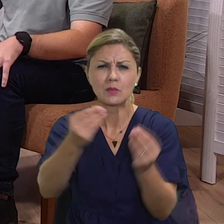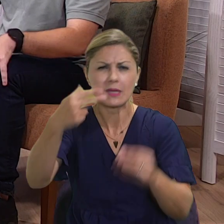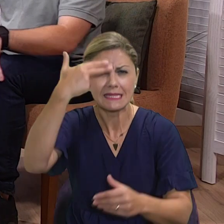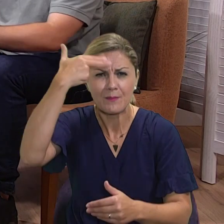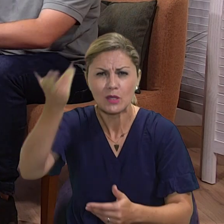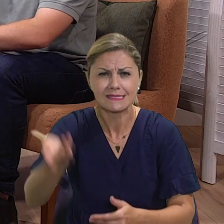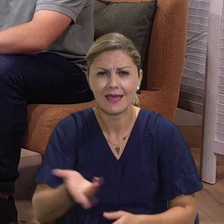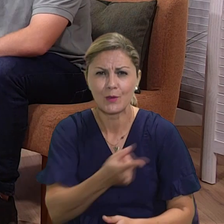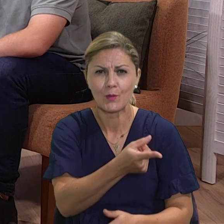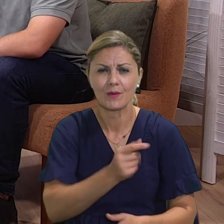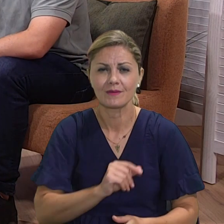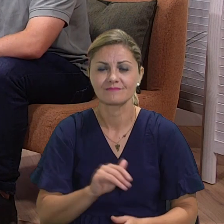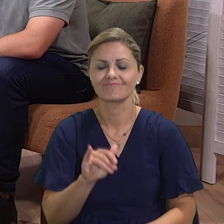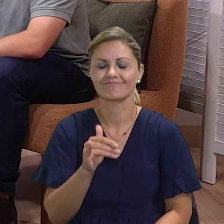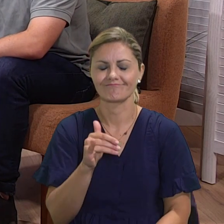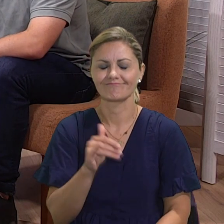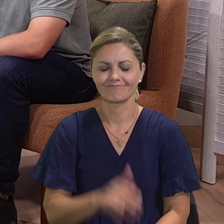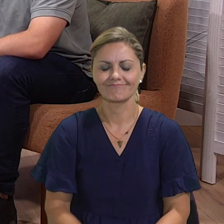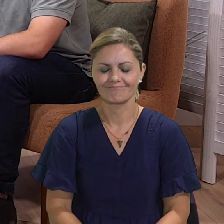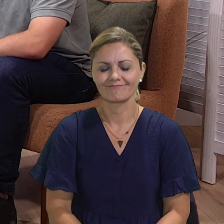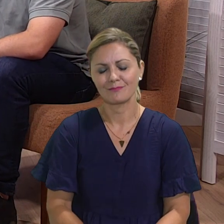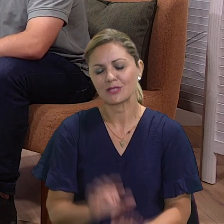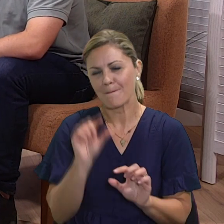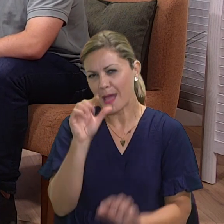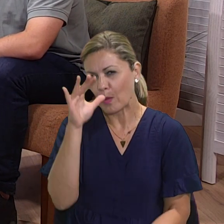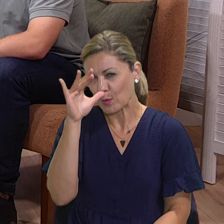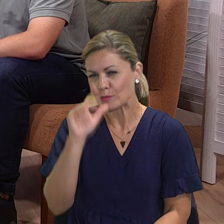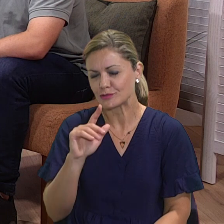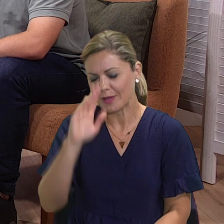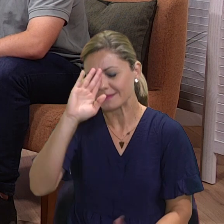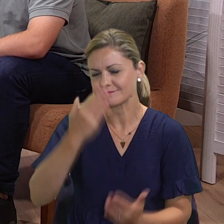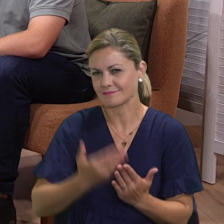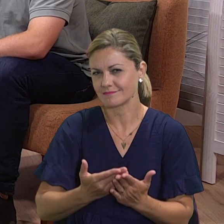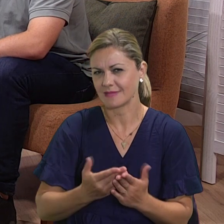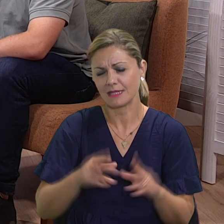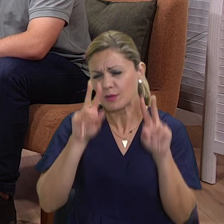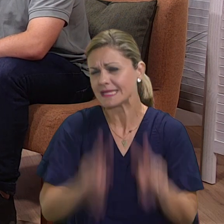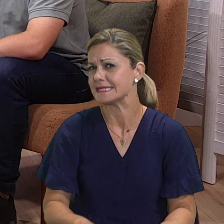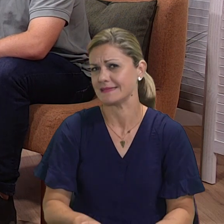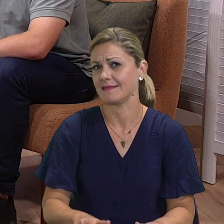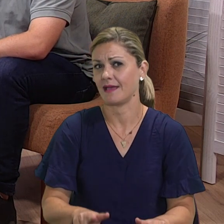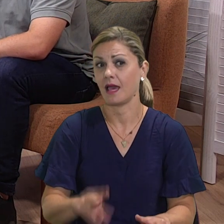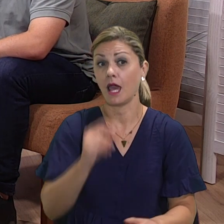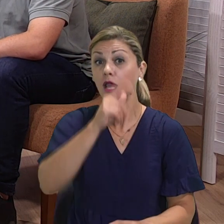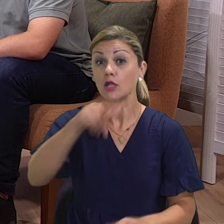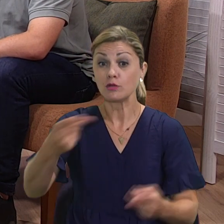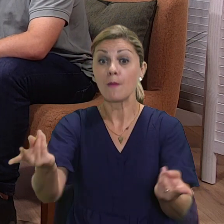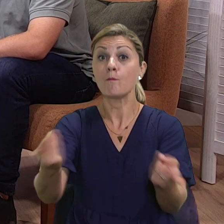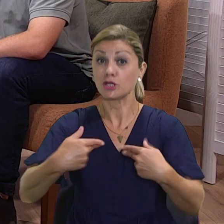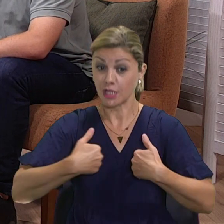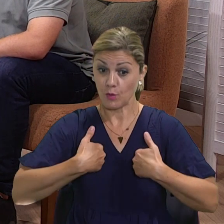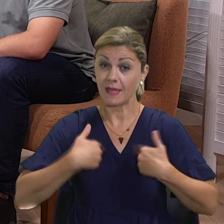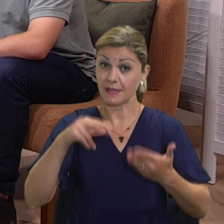ne poznaju dijalekt kako bi trebali? Pa ne poznaju, znate šta? Ja ću vam sad, to je možda malo, ali eto, reću vam, dođu ljudi pa mi pošalju